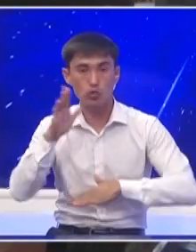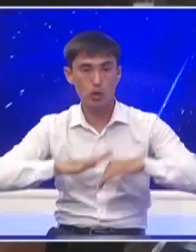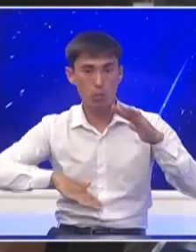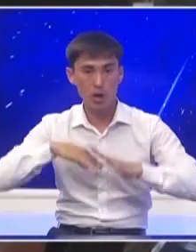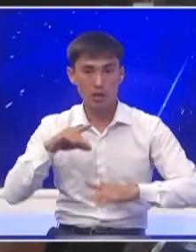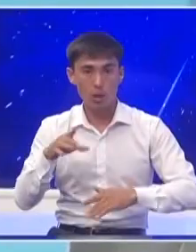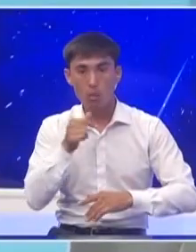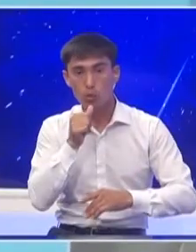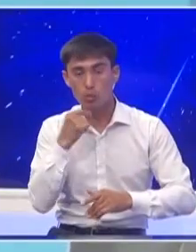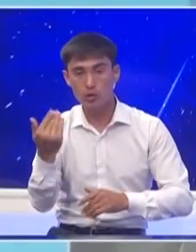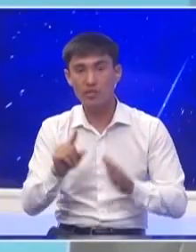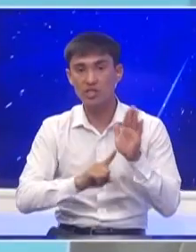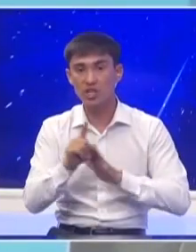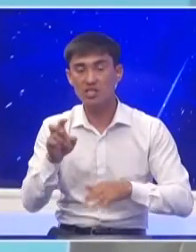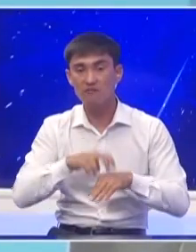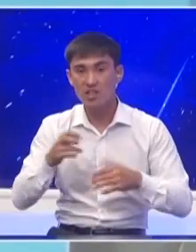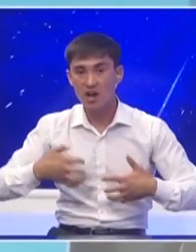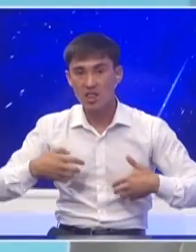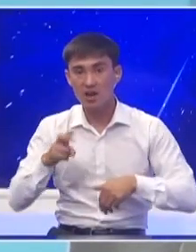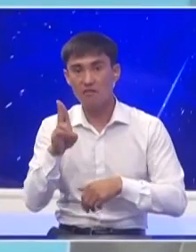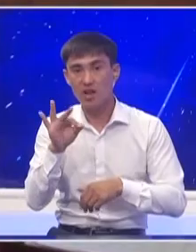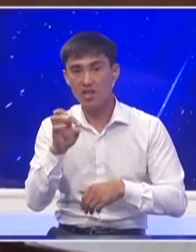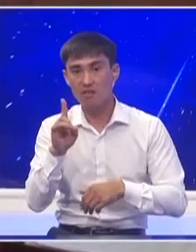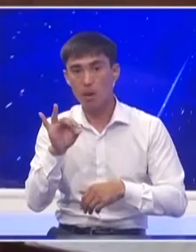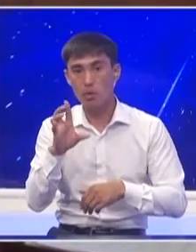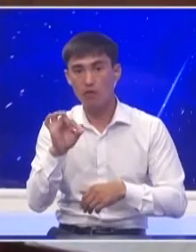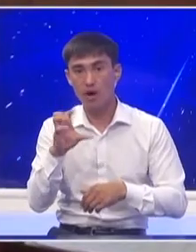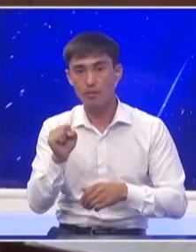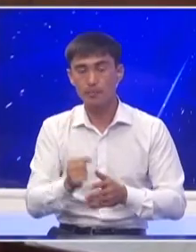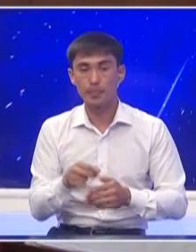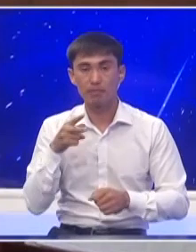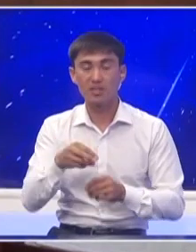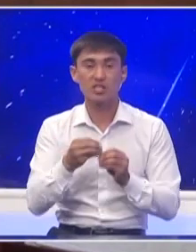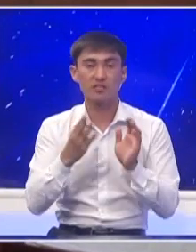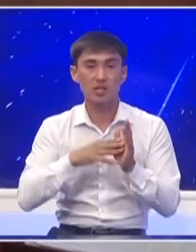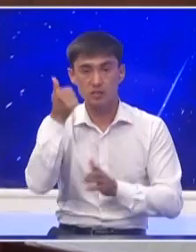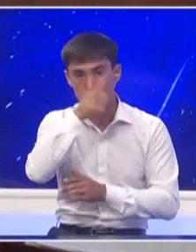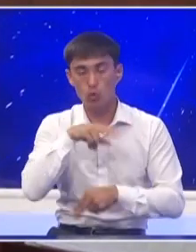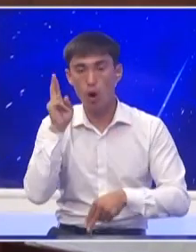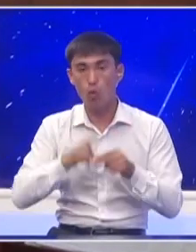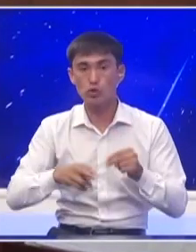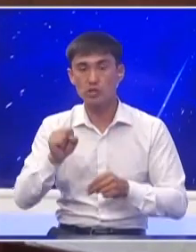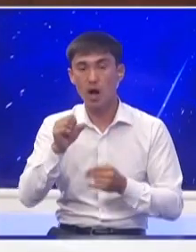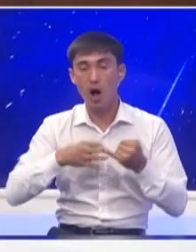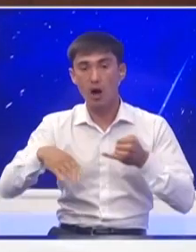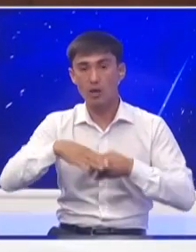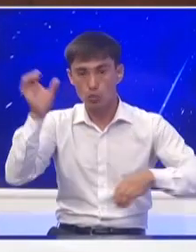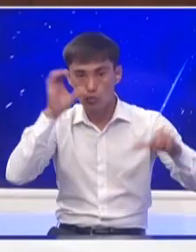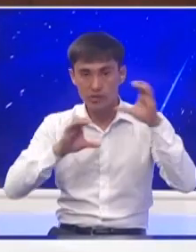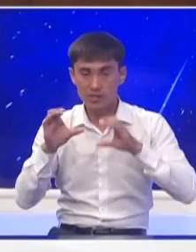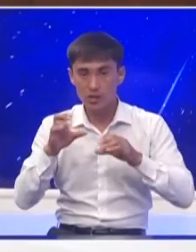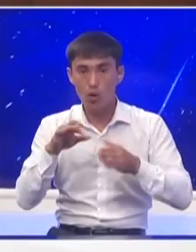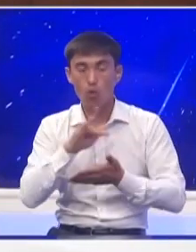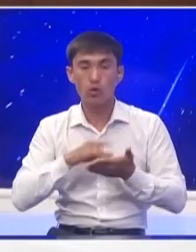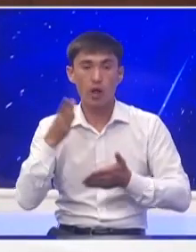практика. Опробовала ее и начинающий ветеринар Вероника Бабикова. В 2019 году окончила аграрный университет в